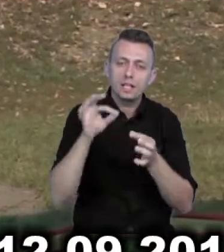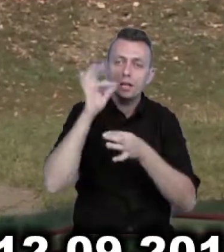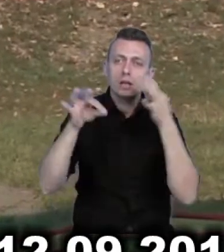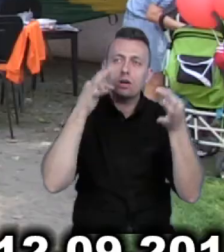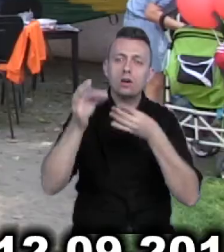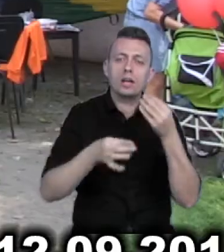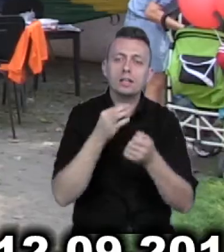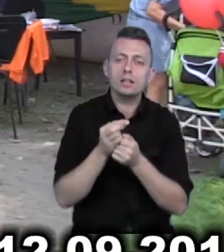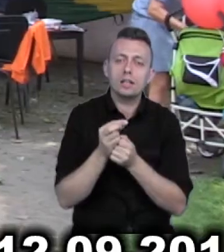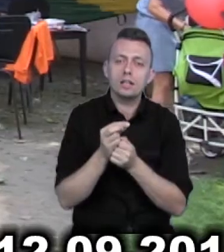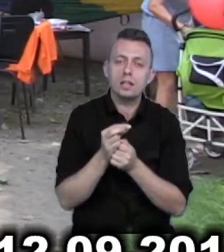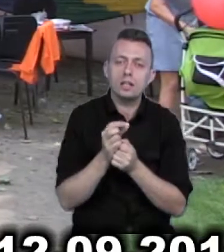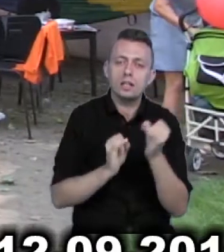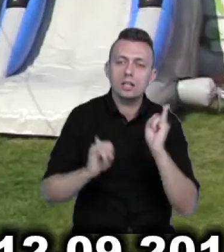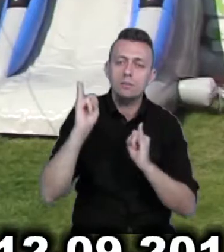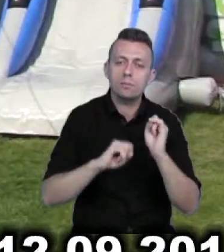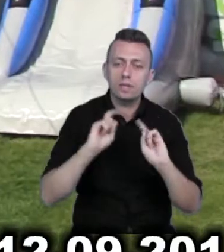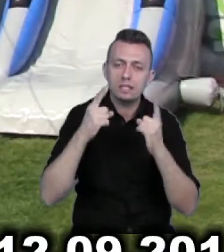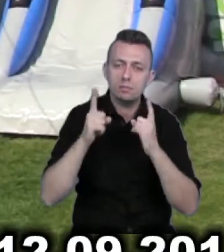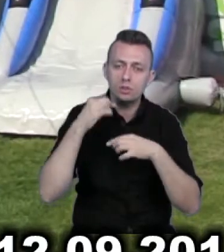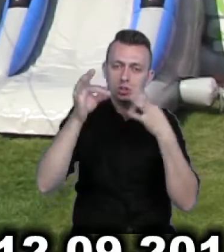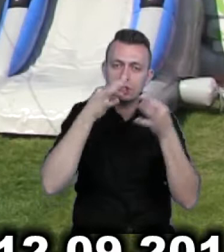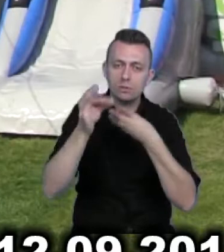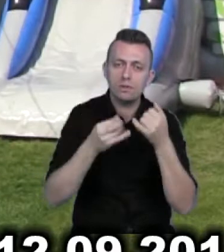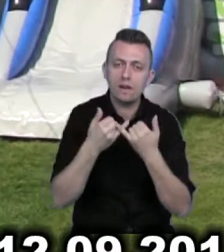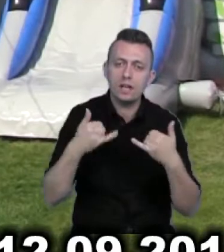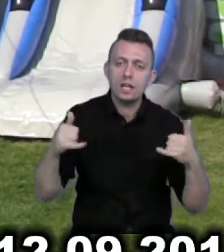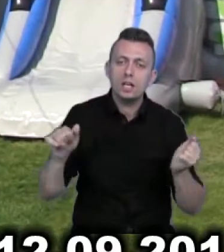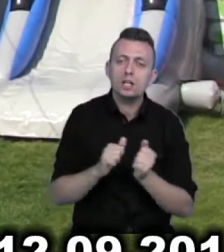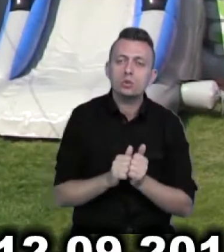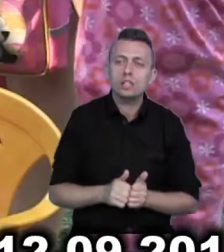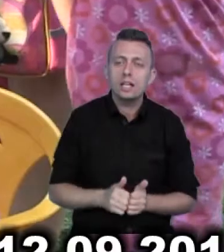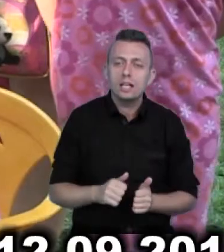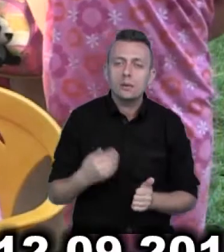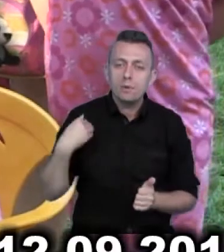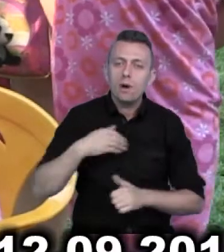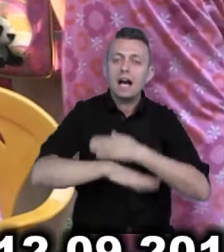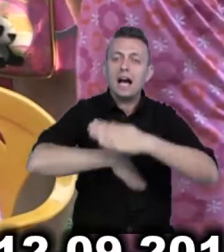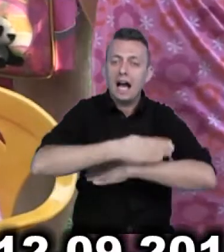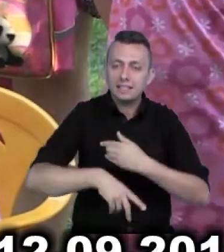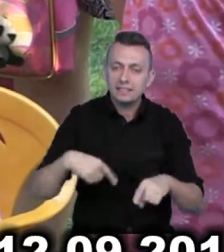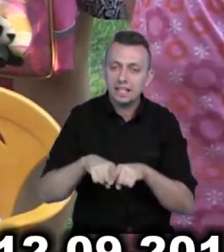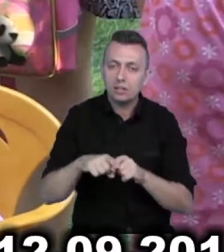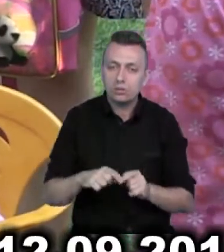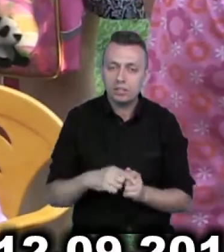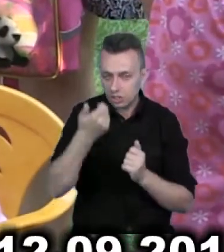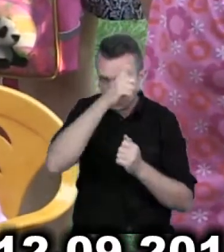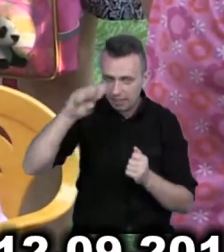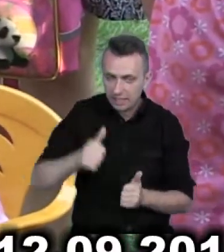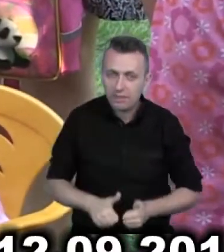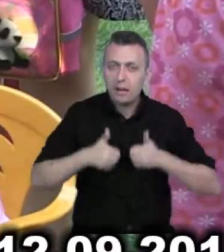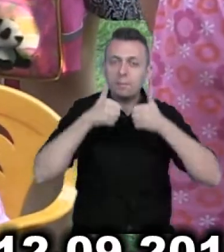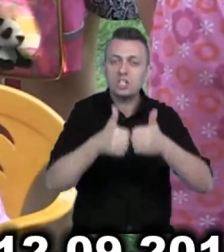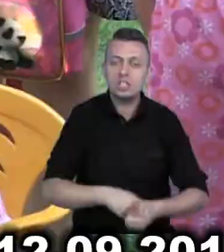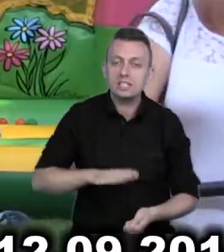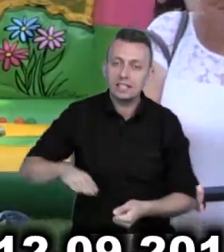Traugutta. Najmłodszych przyciągnął przystanek dziecko. Animacje, ćwiczenia i zabawy, m.in. malowanie twarzy, tatuaży, prace plastyczne, modelowanie w masie